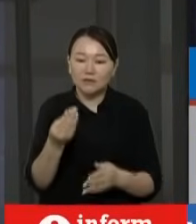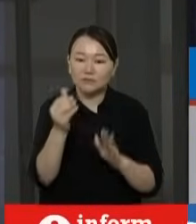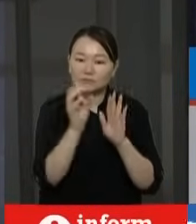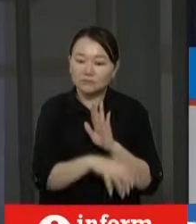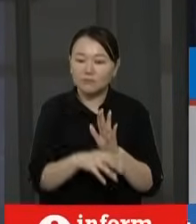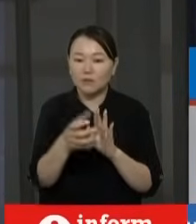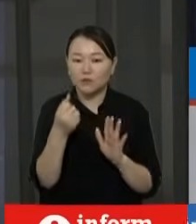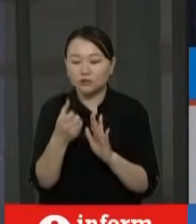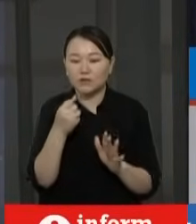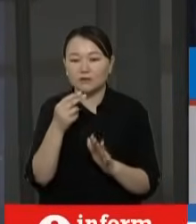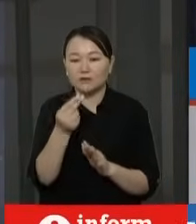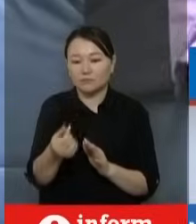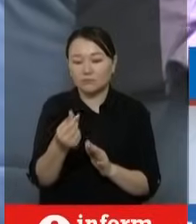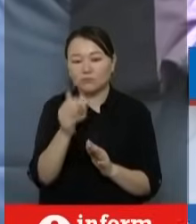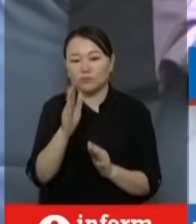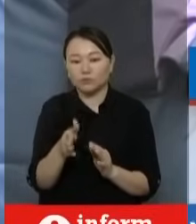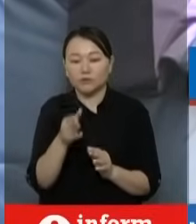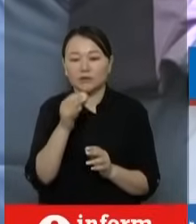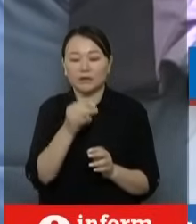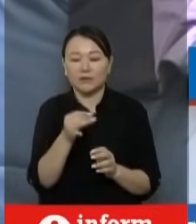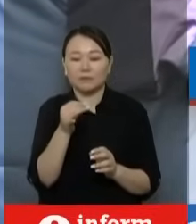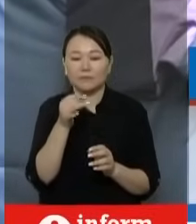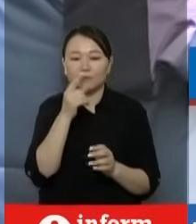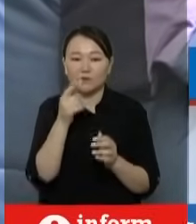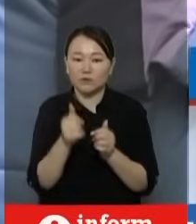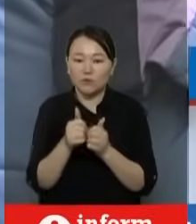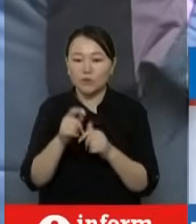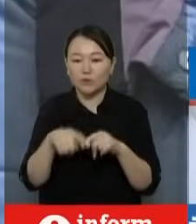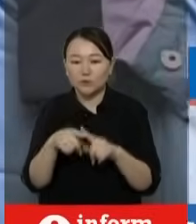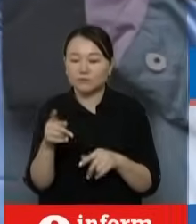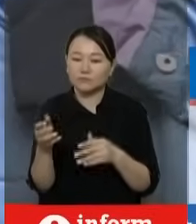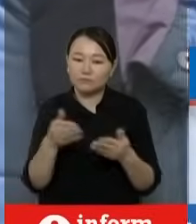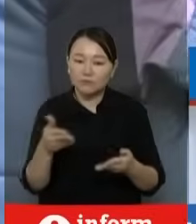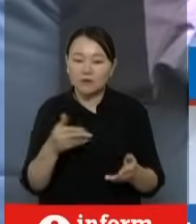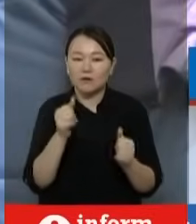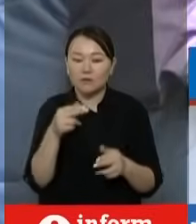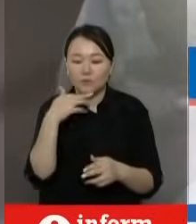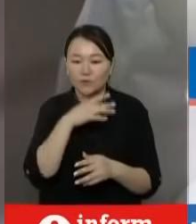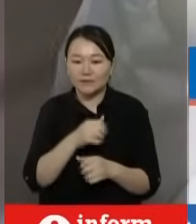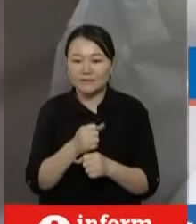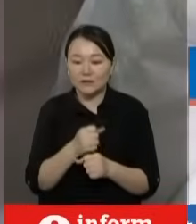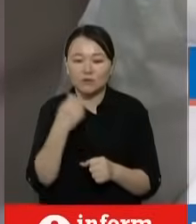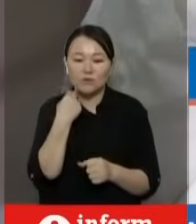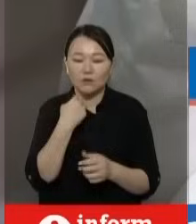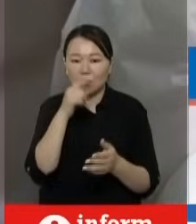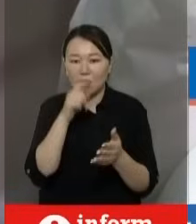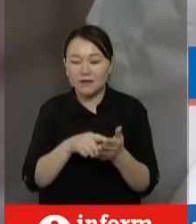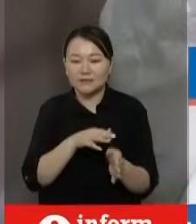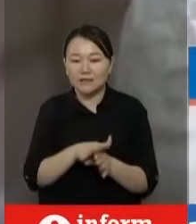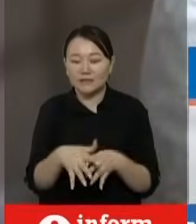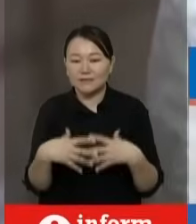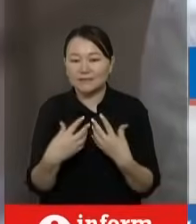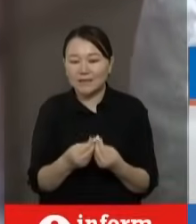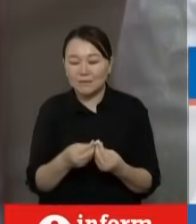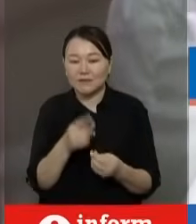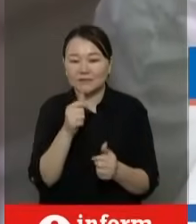деньги и получать пассивный доход, а еще привлечь ближайших родственников, как многие и сделали. А потому в долгах оказались целые семьи.